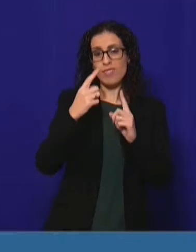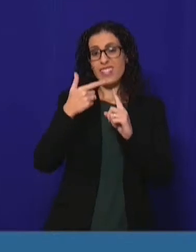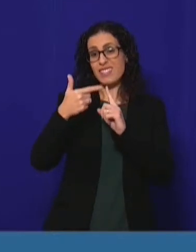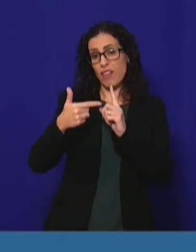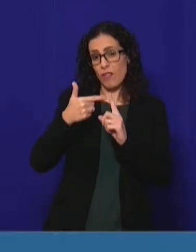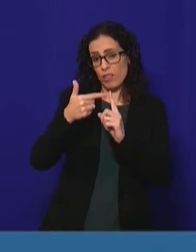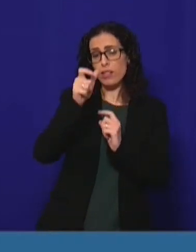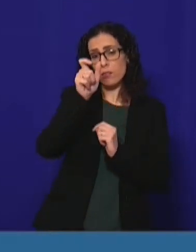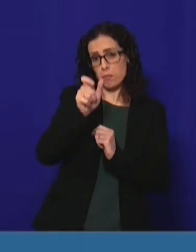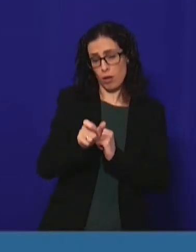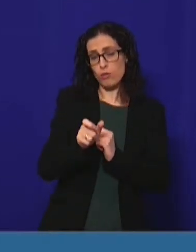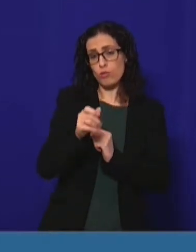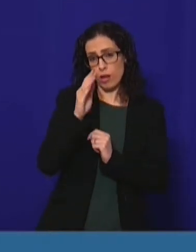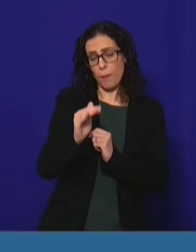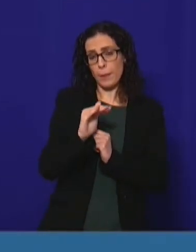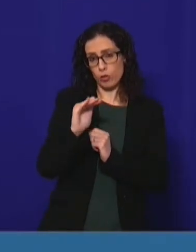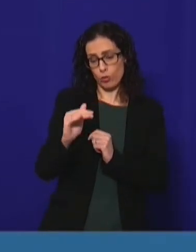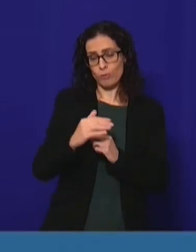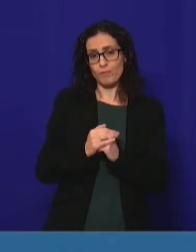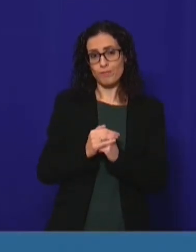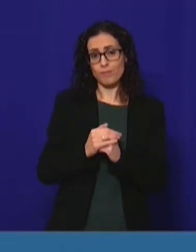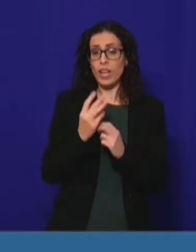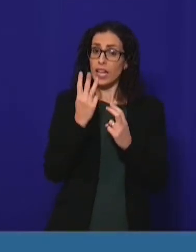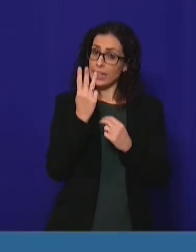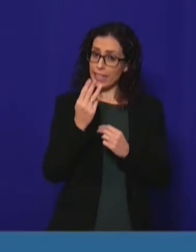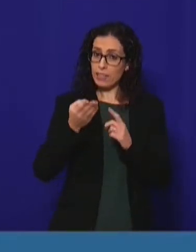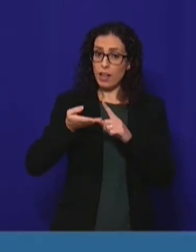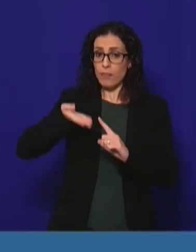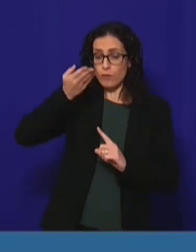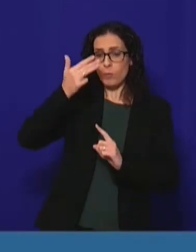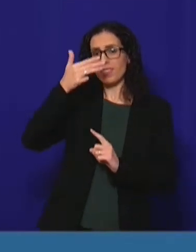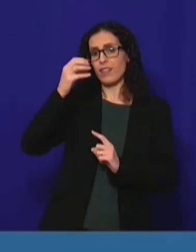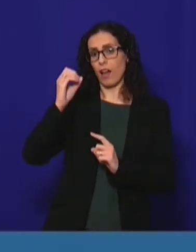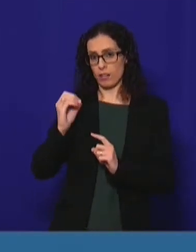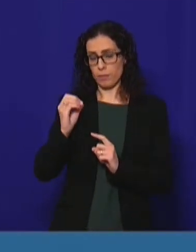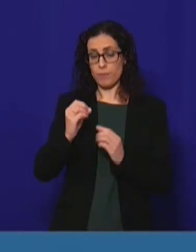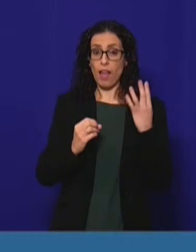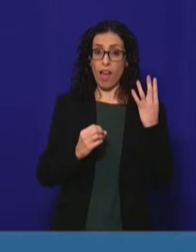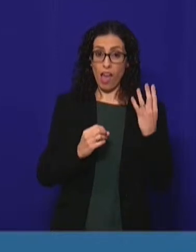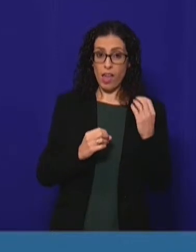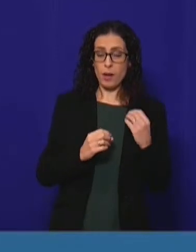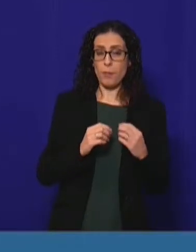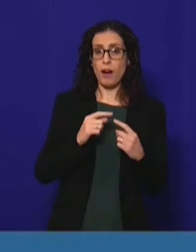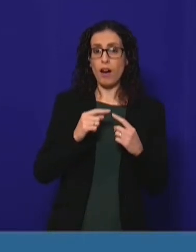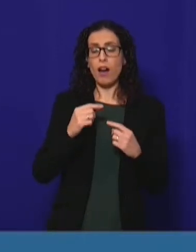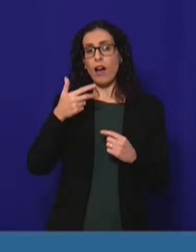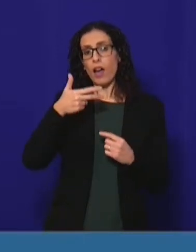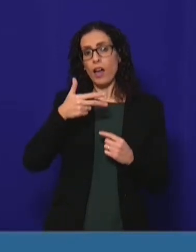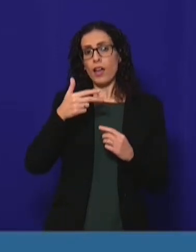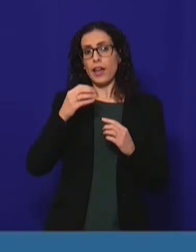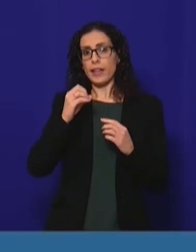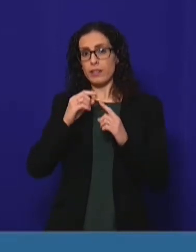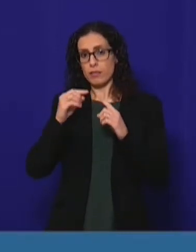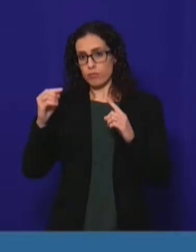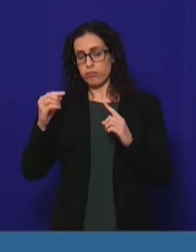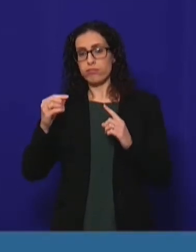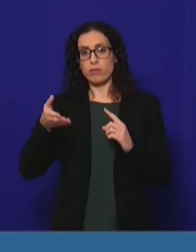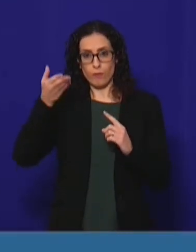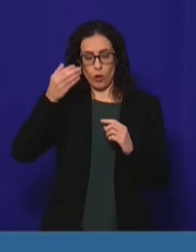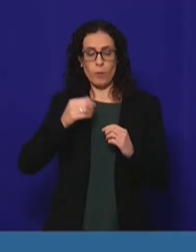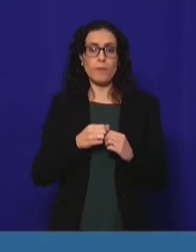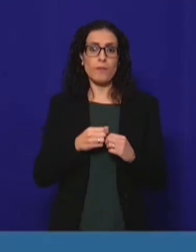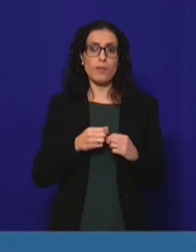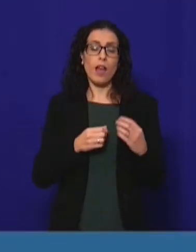il-każ kellna 3 li kellhom il fuq minn 90 sena, kellna 4 persuni bejn 80 u 89 sena, 8 persuni oħra